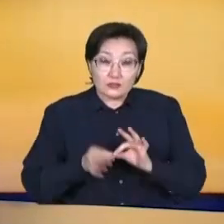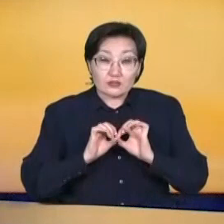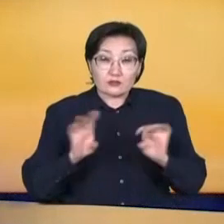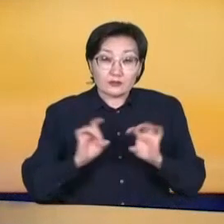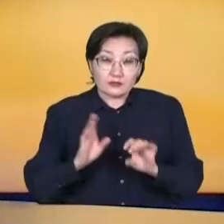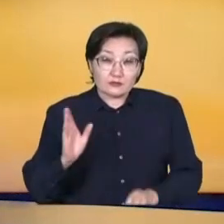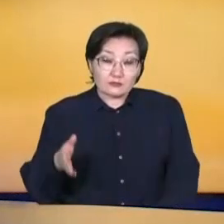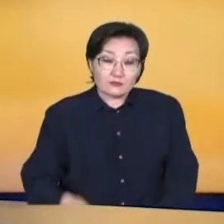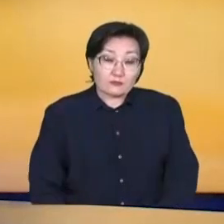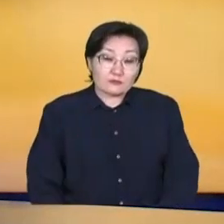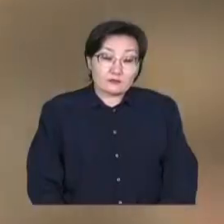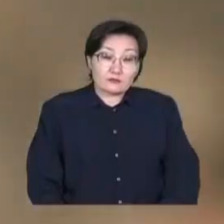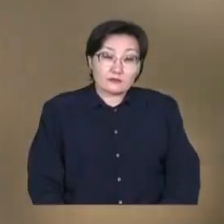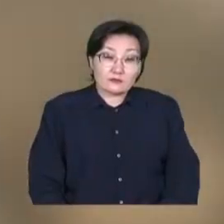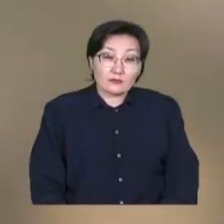баяндайды.